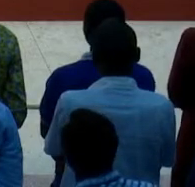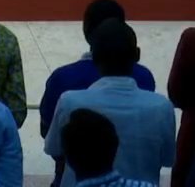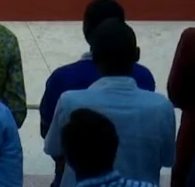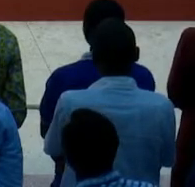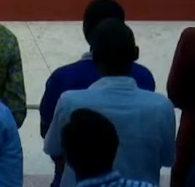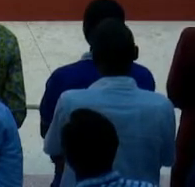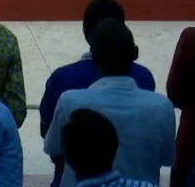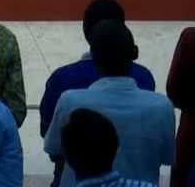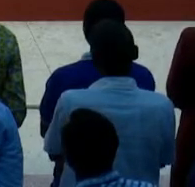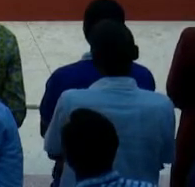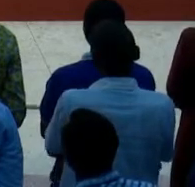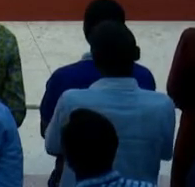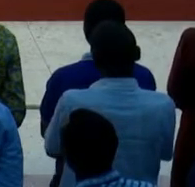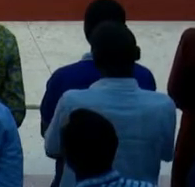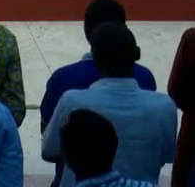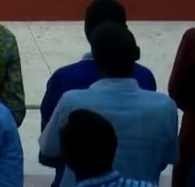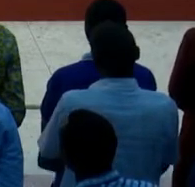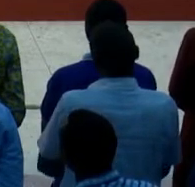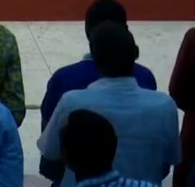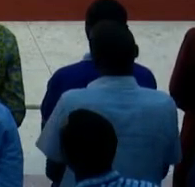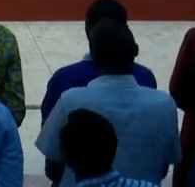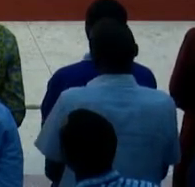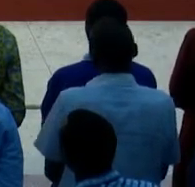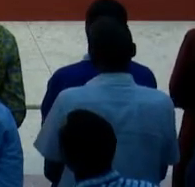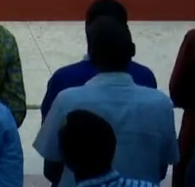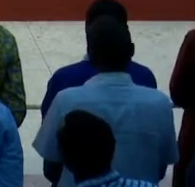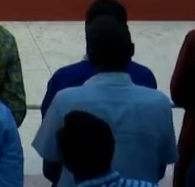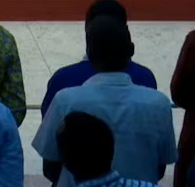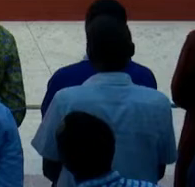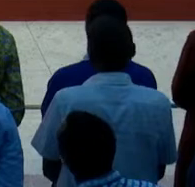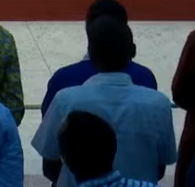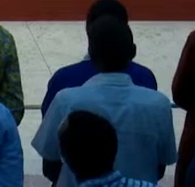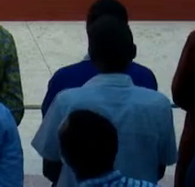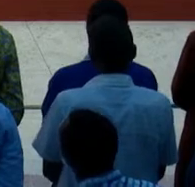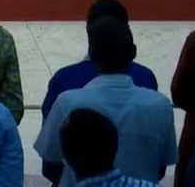Mwaka 2019 Kinyerezi.